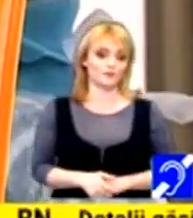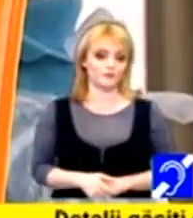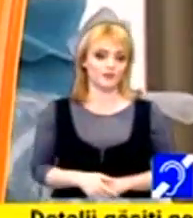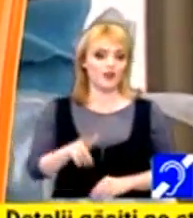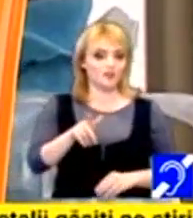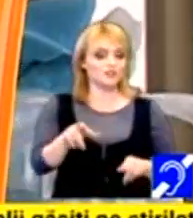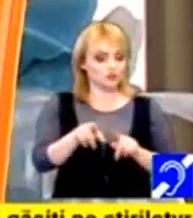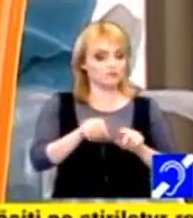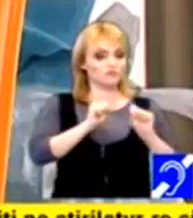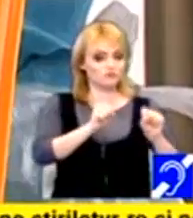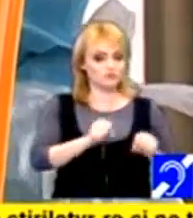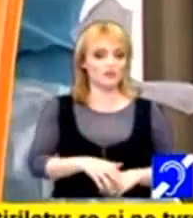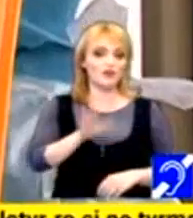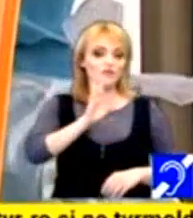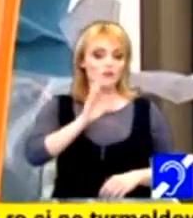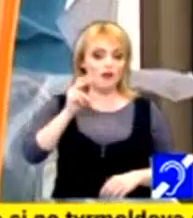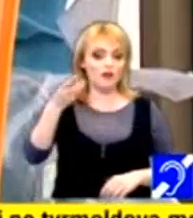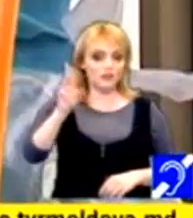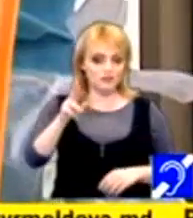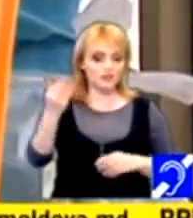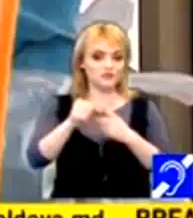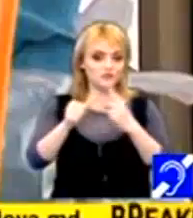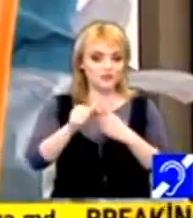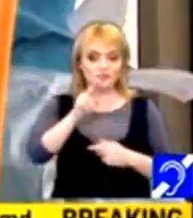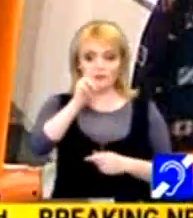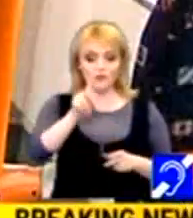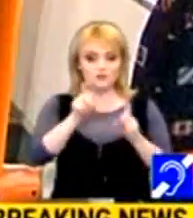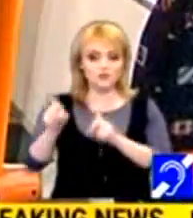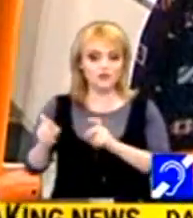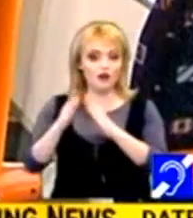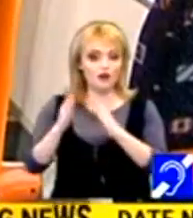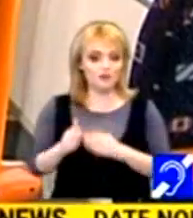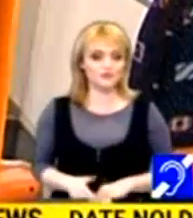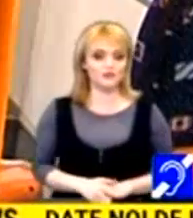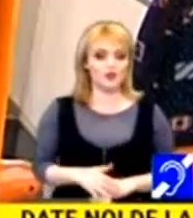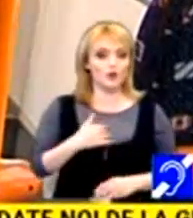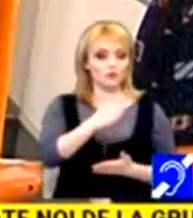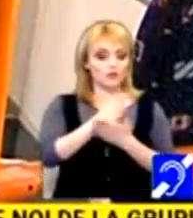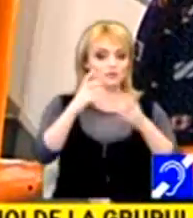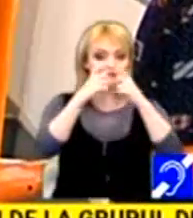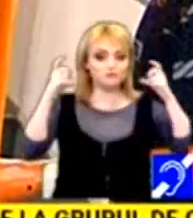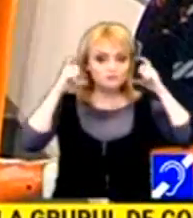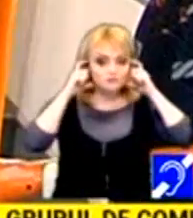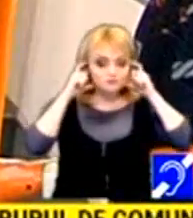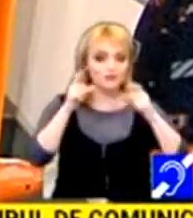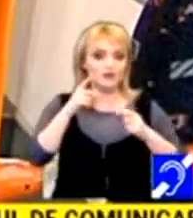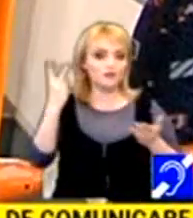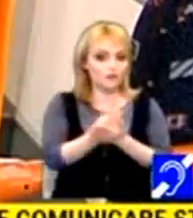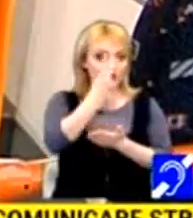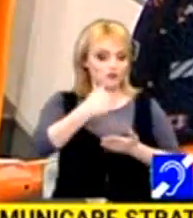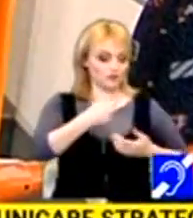de protecție pentru ei. Lidia Lungu a stat acasă aproape 2 luni. Avem viziere, dublă protecție, cum se